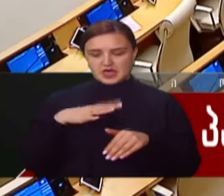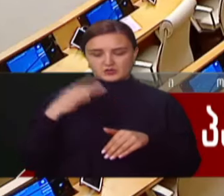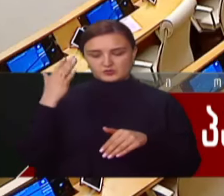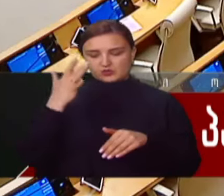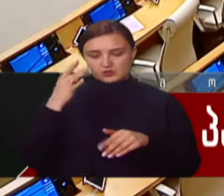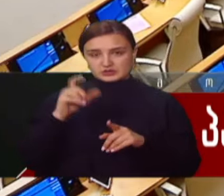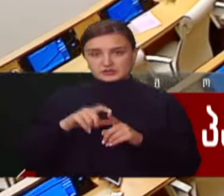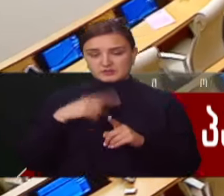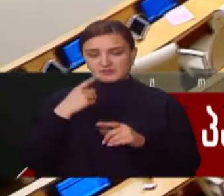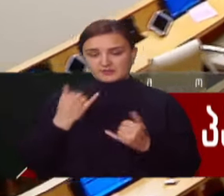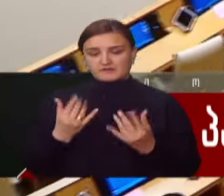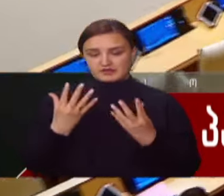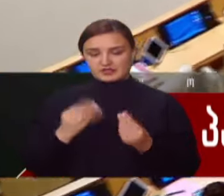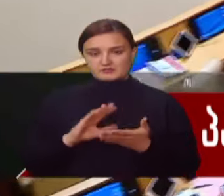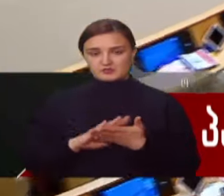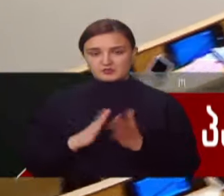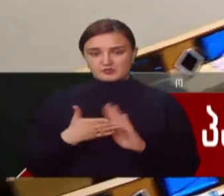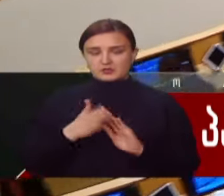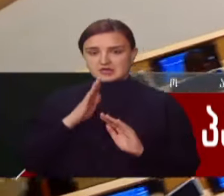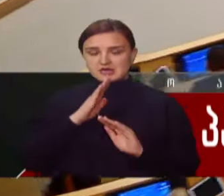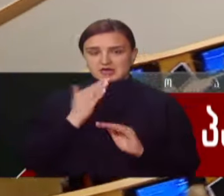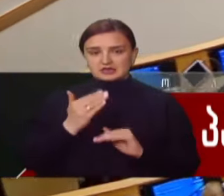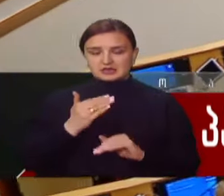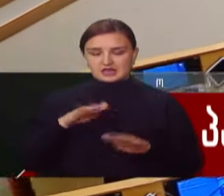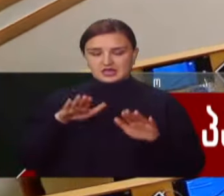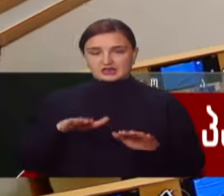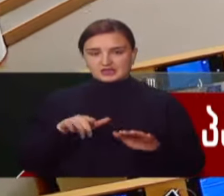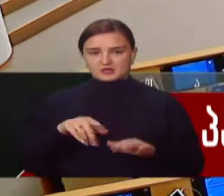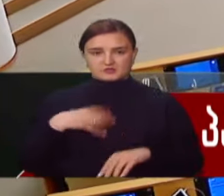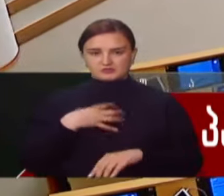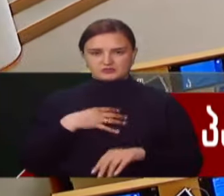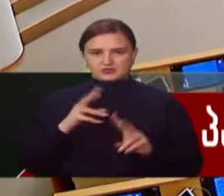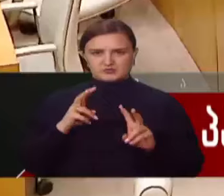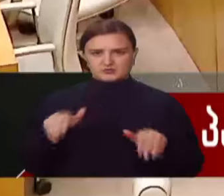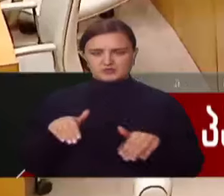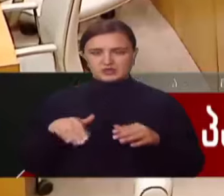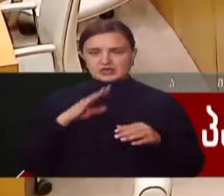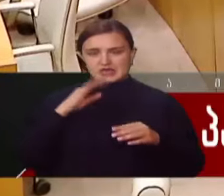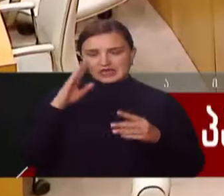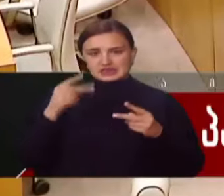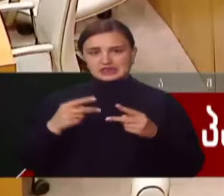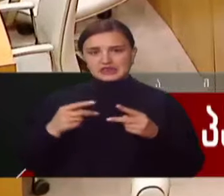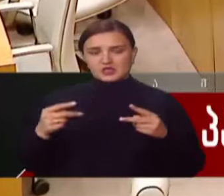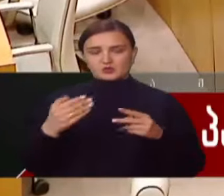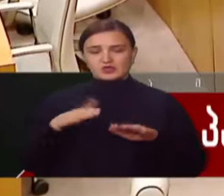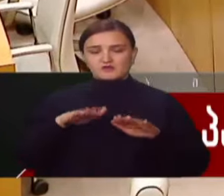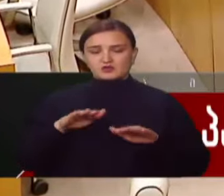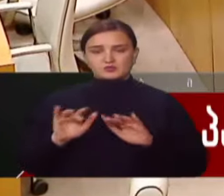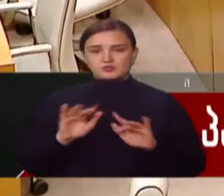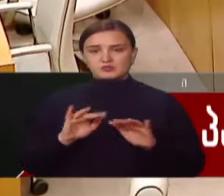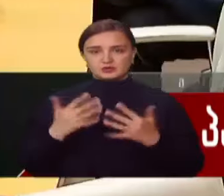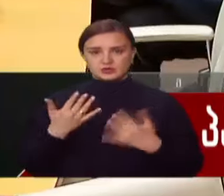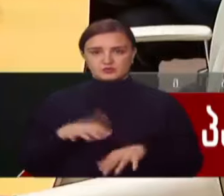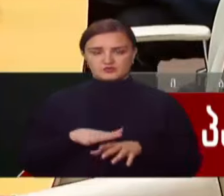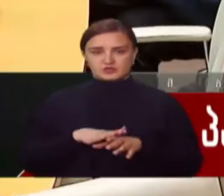ki atsxadeben rom dghevandeli motsemulobit kalta kvotirebam aktualoba dakarga genderulma kvotirebam misi funktsia ukve